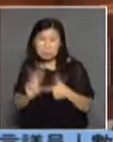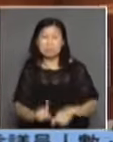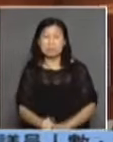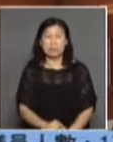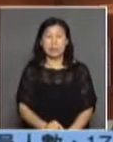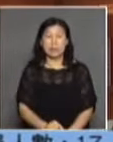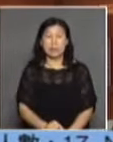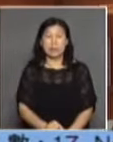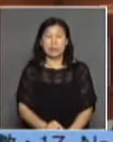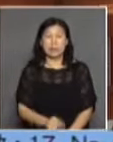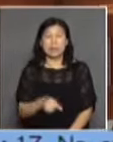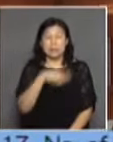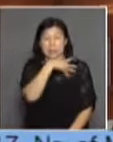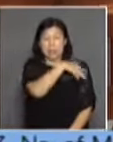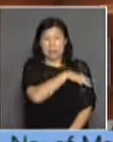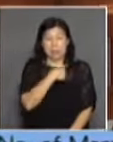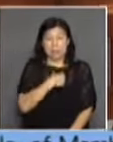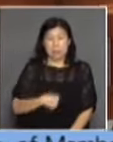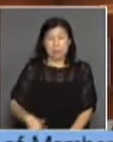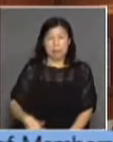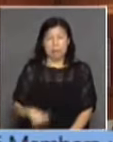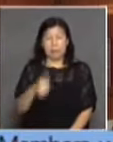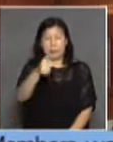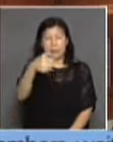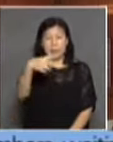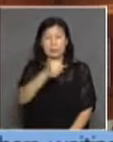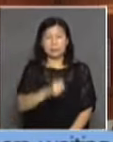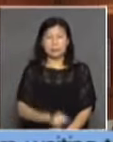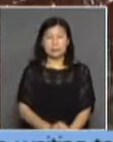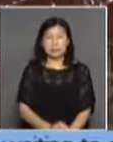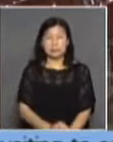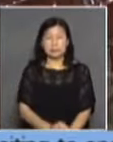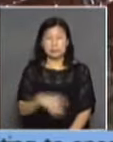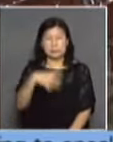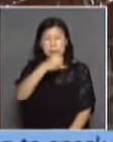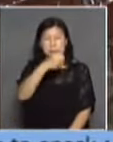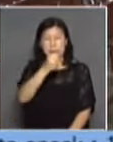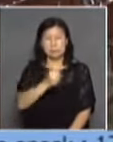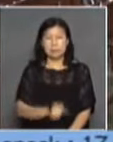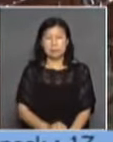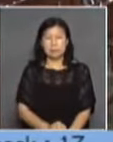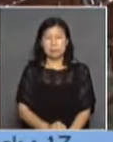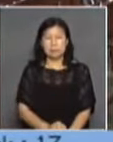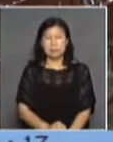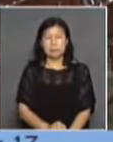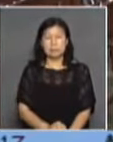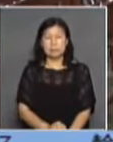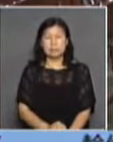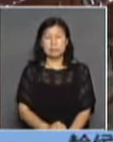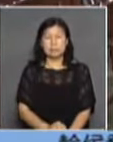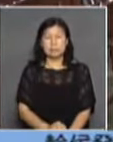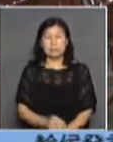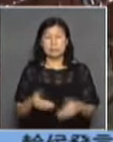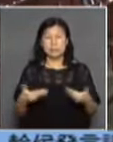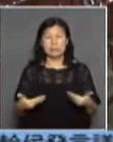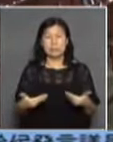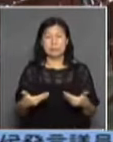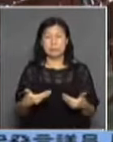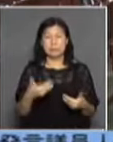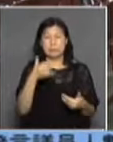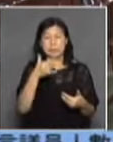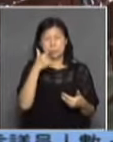張麗榮議員。 唔該主席。主席，即係今日起身問特首問